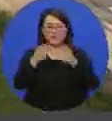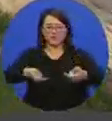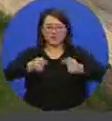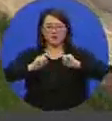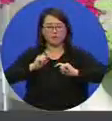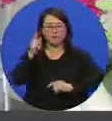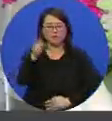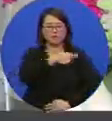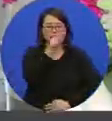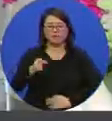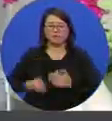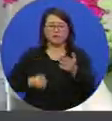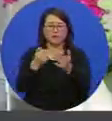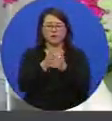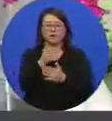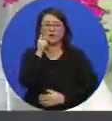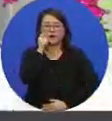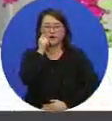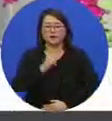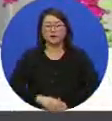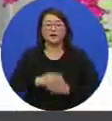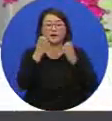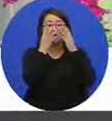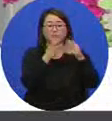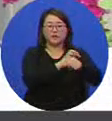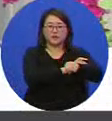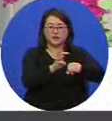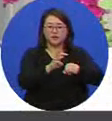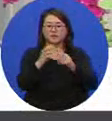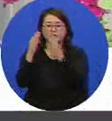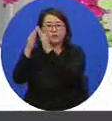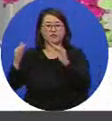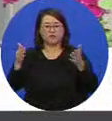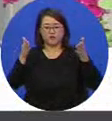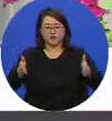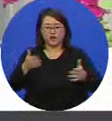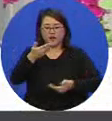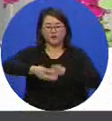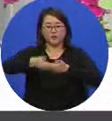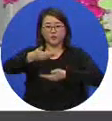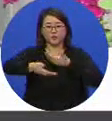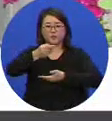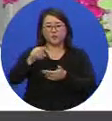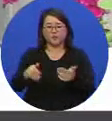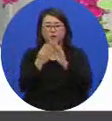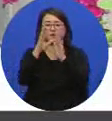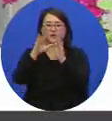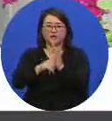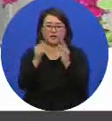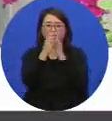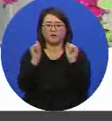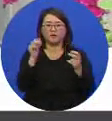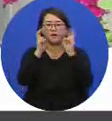상황입니다. 새만금 전주 고속도로 공사 과정에서 최대한 전북 업체가 참여할 수